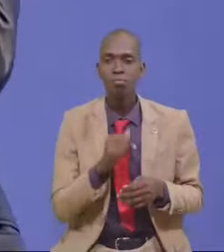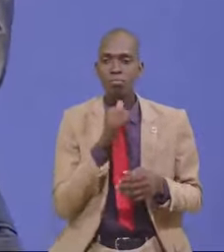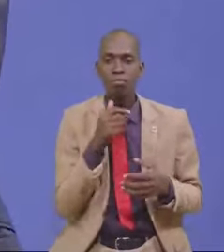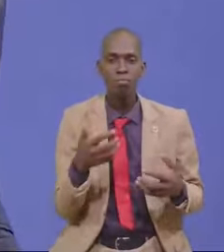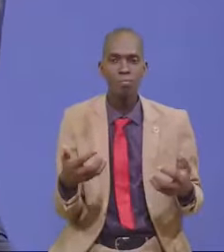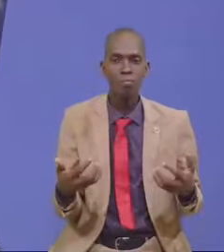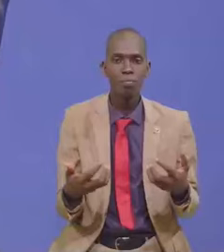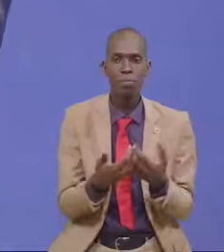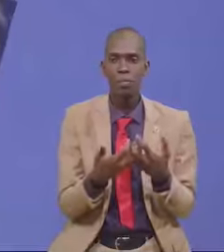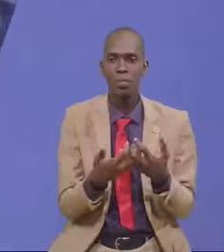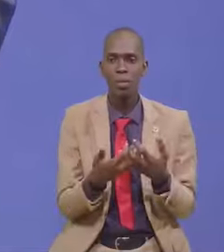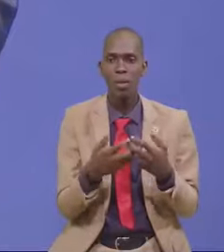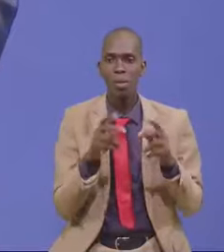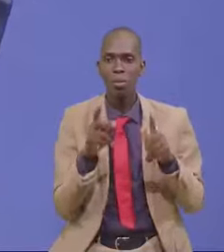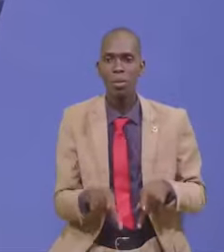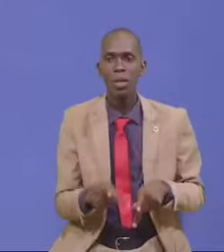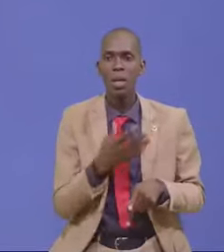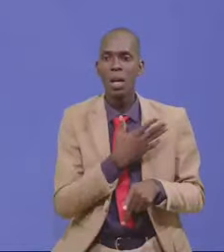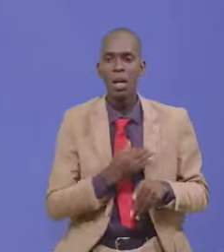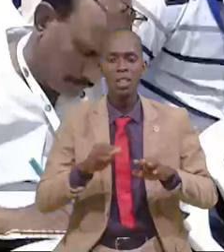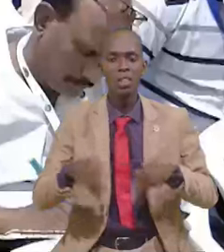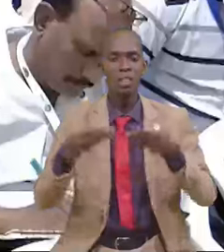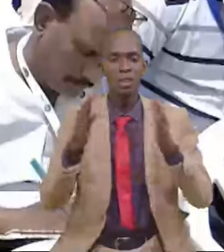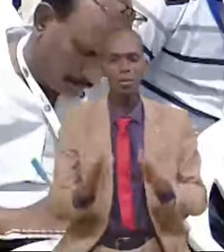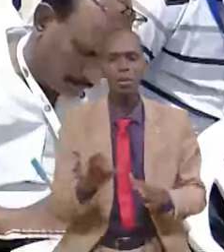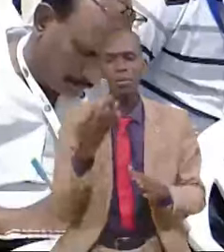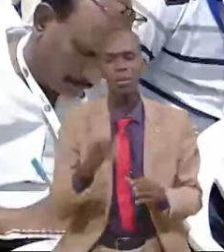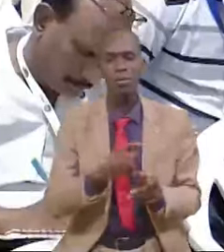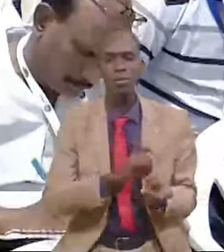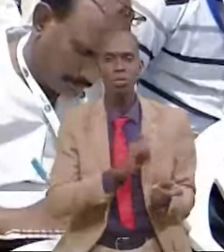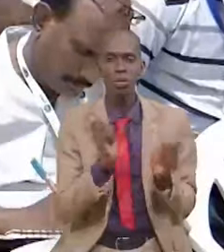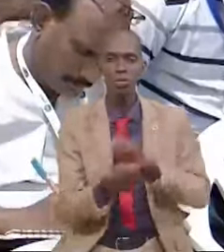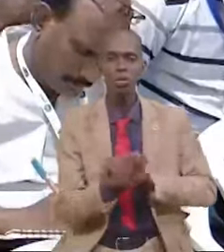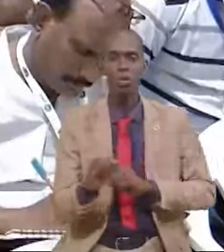La personne sans pareil est la source de la vérité transformatrice.